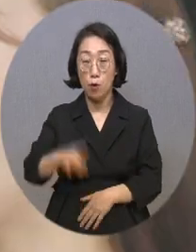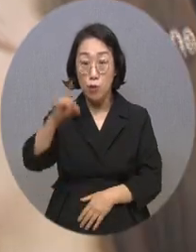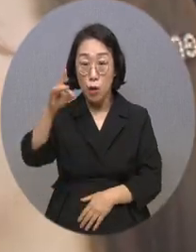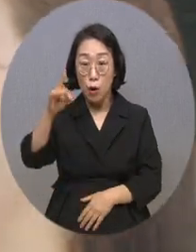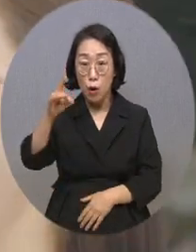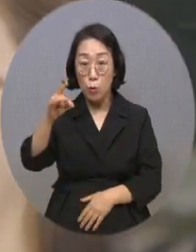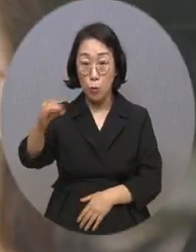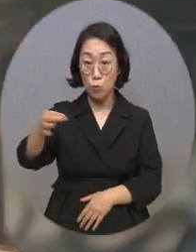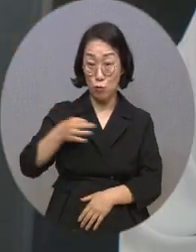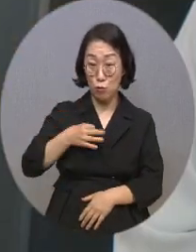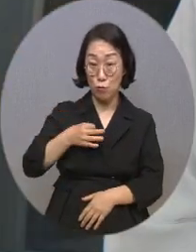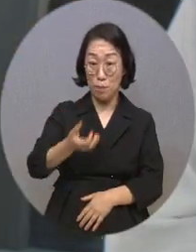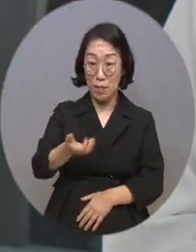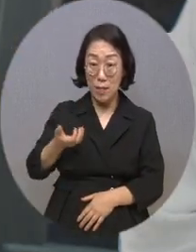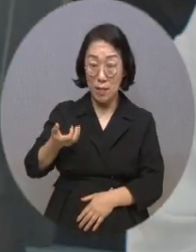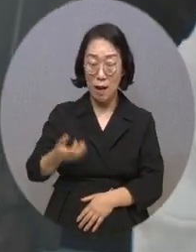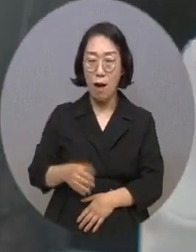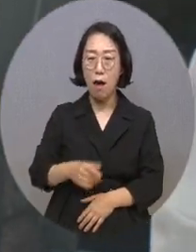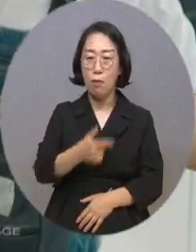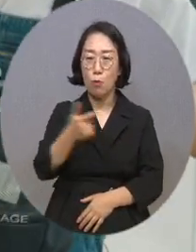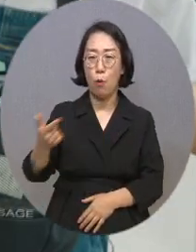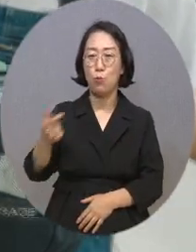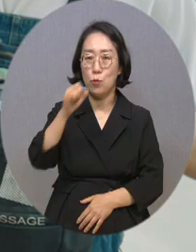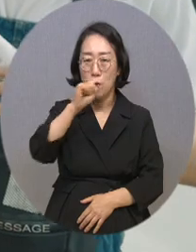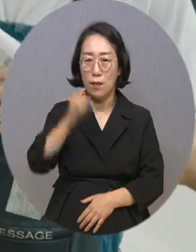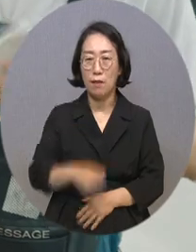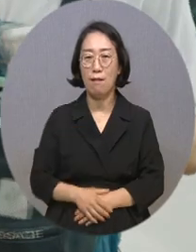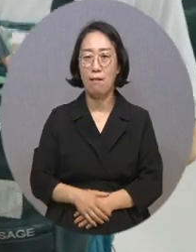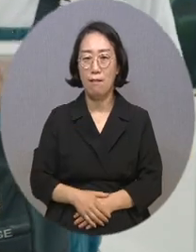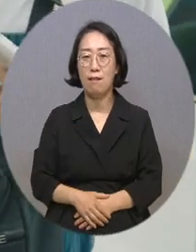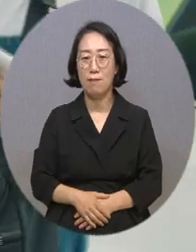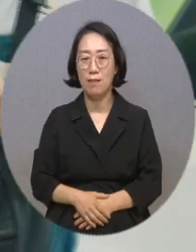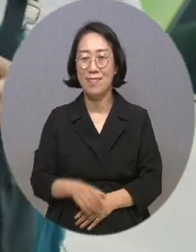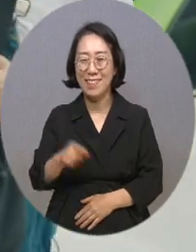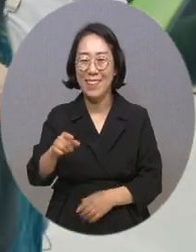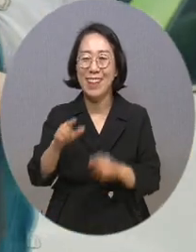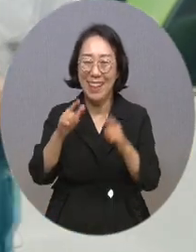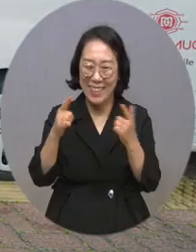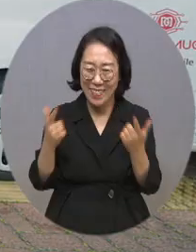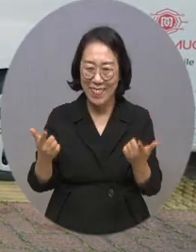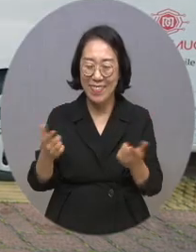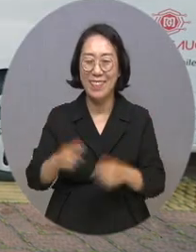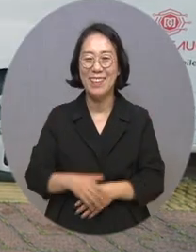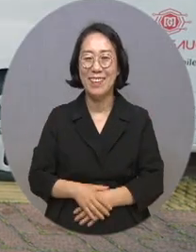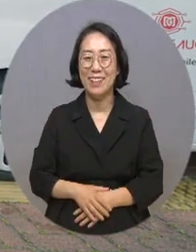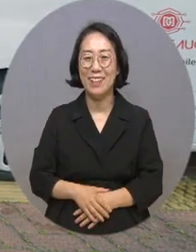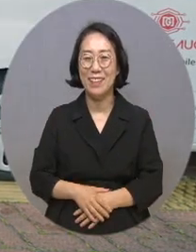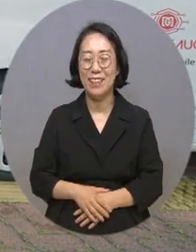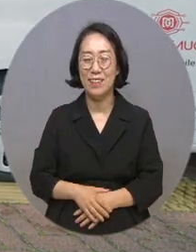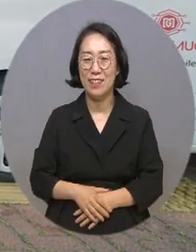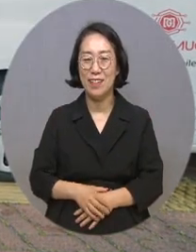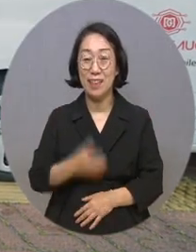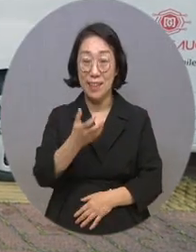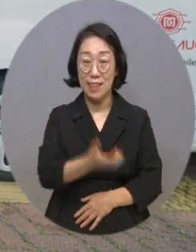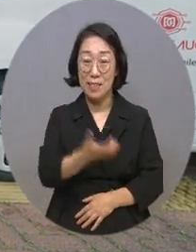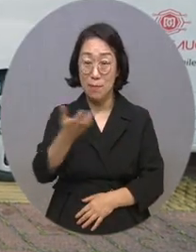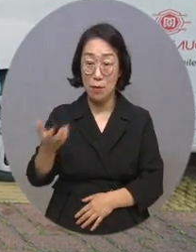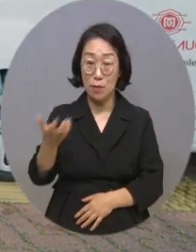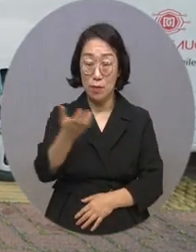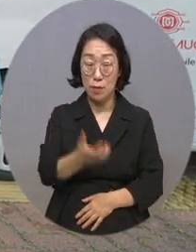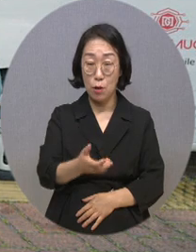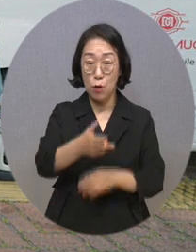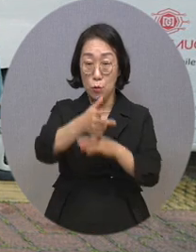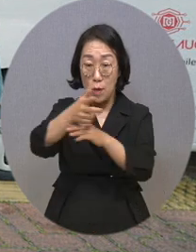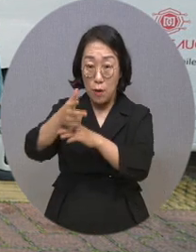거. 너무 좋겠다. 출연료를 먼저 지급. 그건 아니고? 아, 그건 아니고. 저희가 오늘 돌아다니면서 이따가